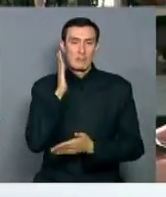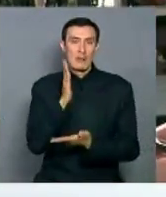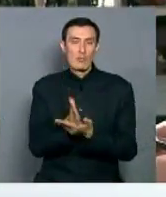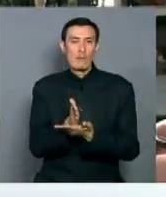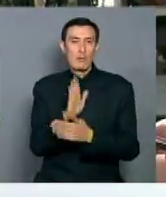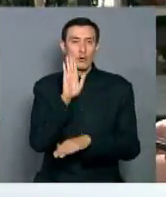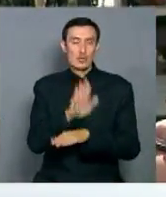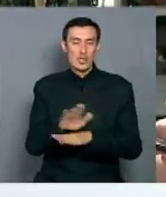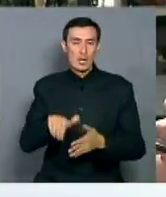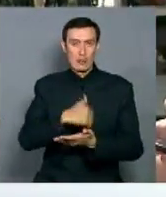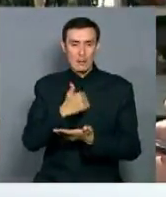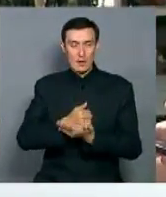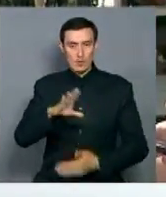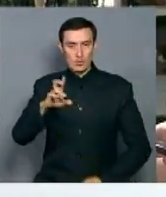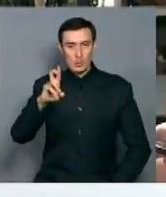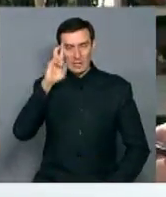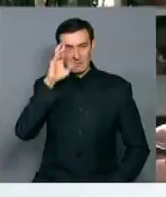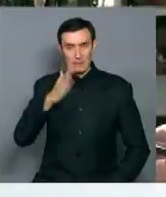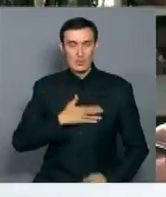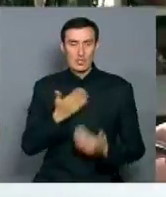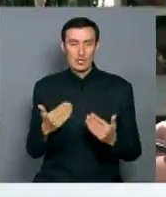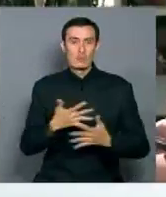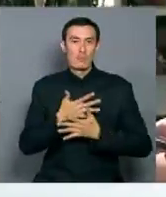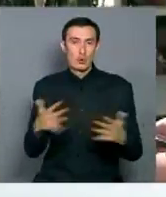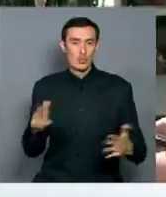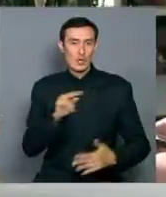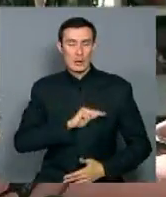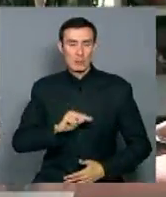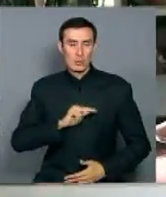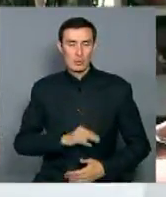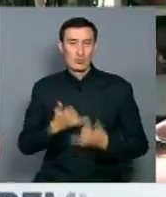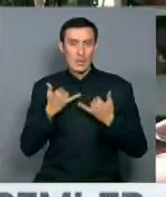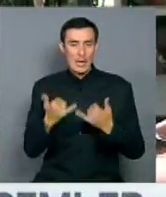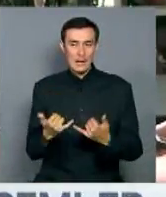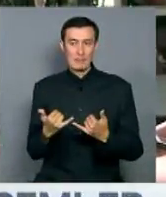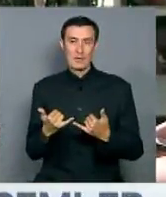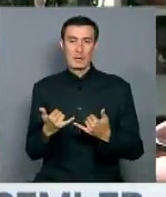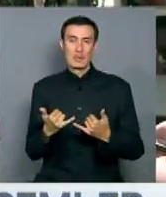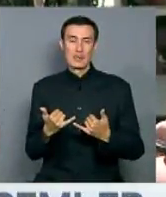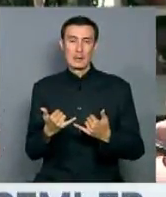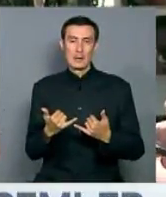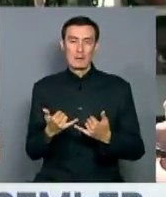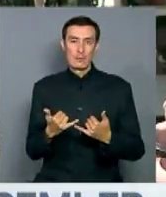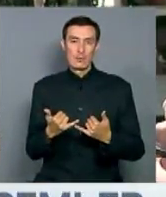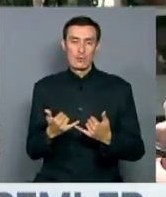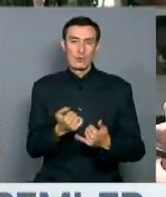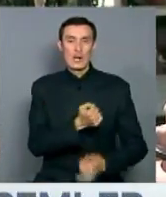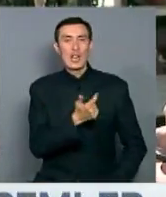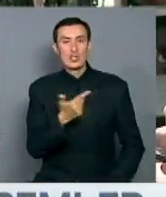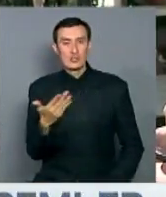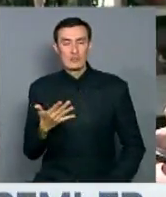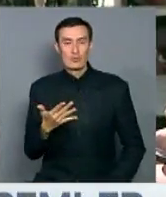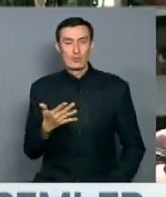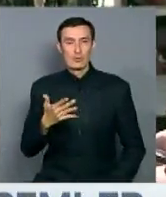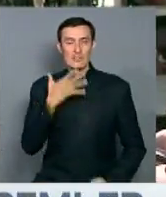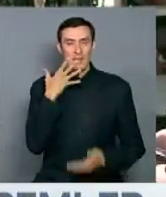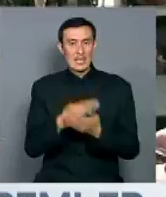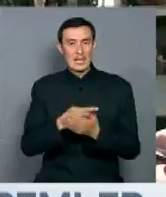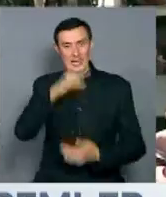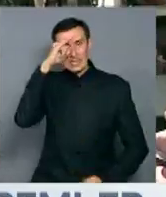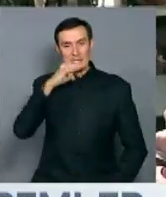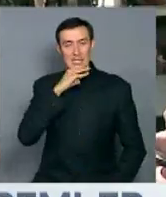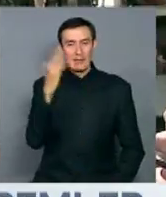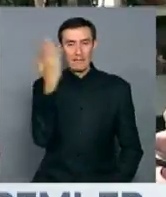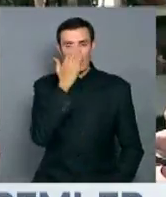главы государства мы усиливаем работу по количеству отечественных сериальной